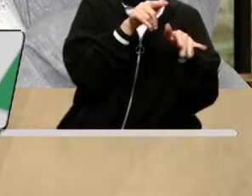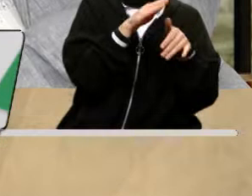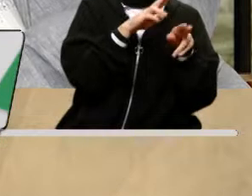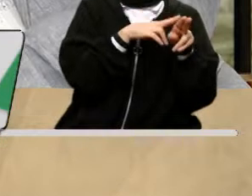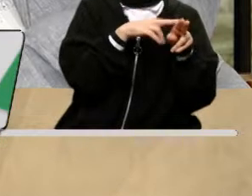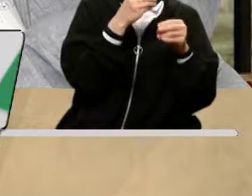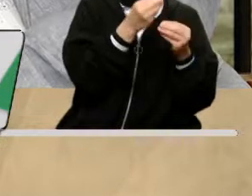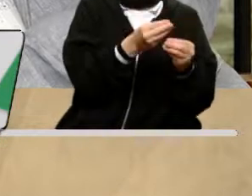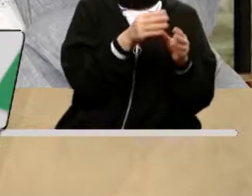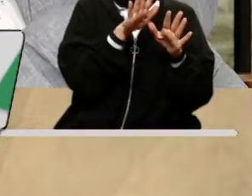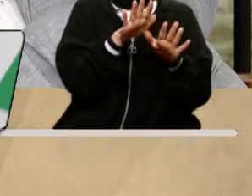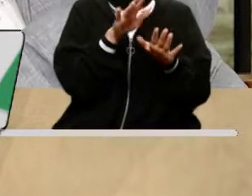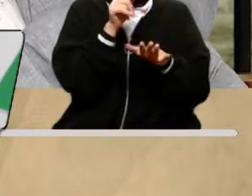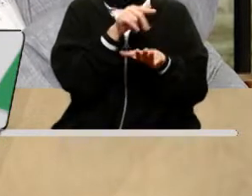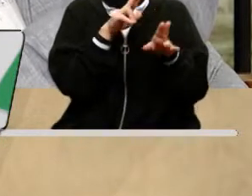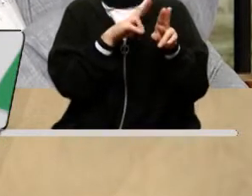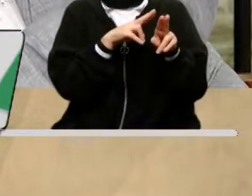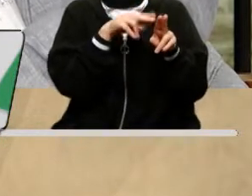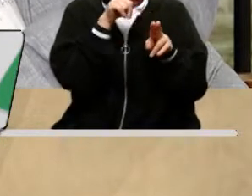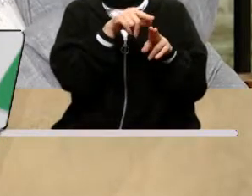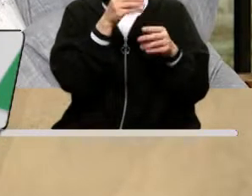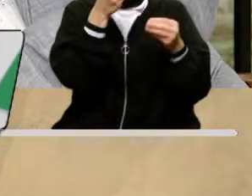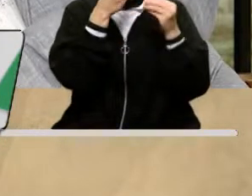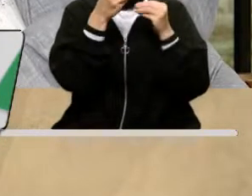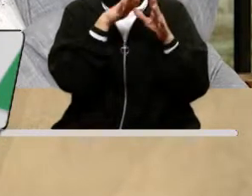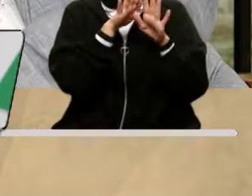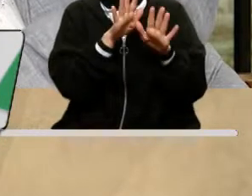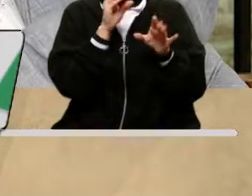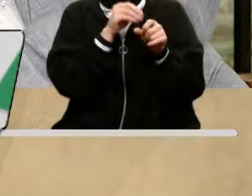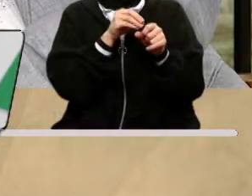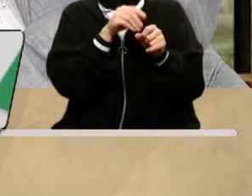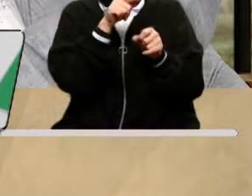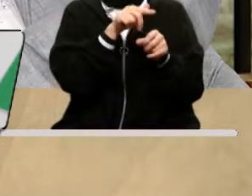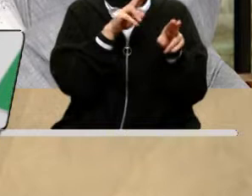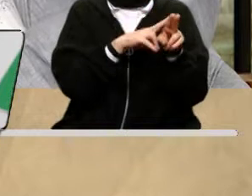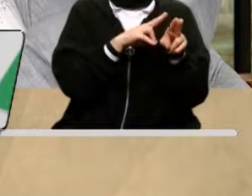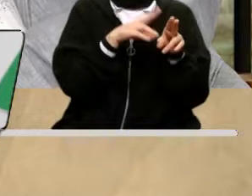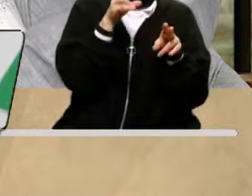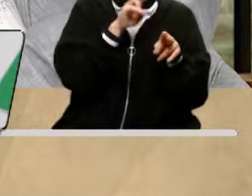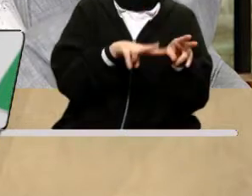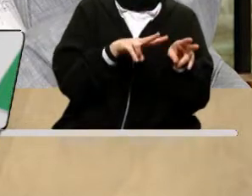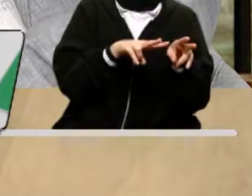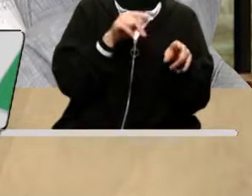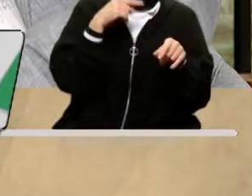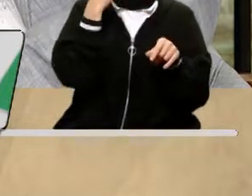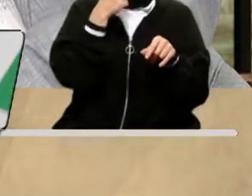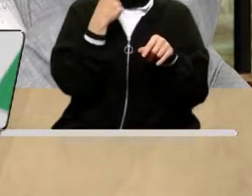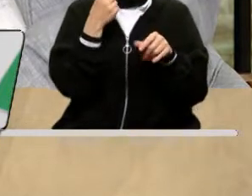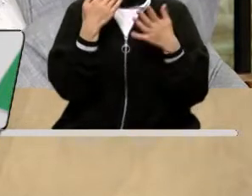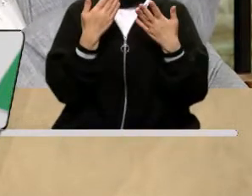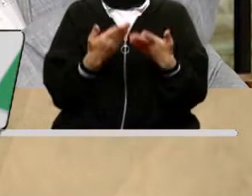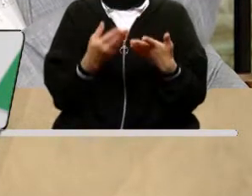Kubel bir süre sonra ölmüş. Yani biz bize yarayan her şeyin sevdiğimize de yarayacağını düşünürsek hüsrana